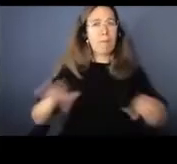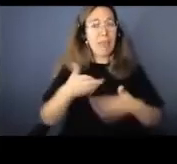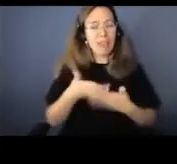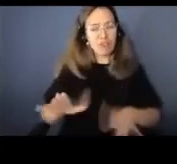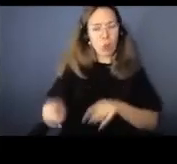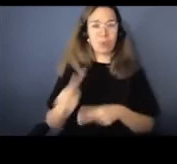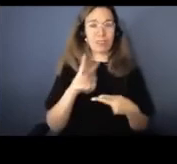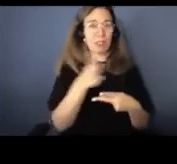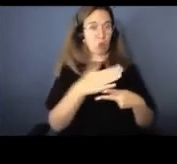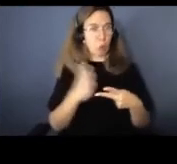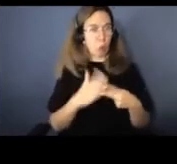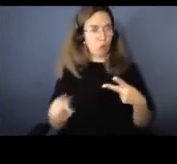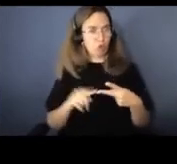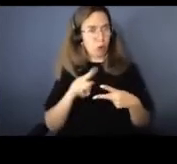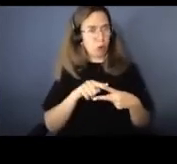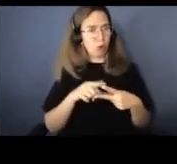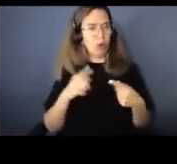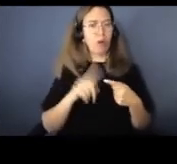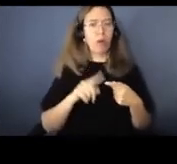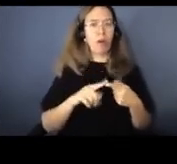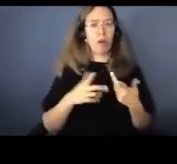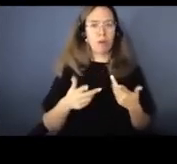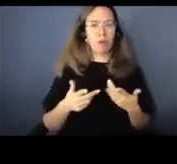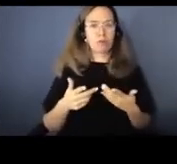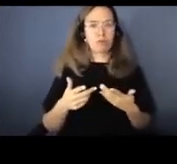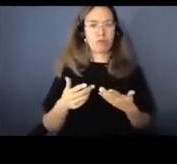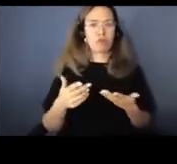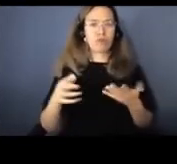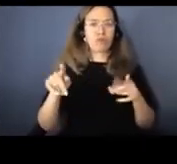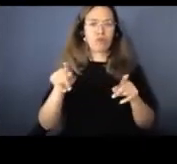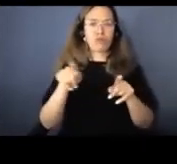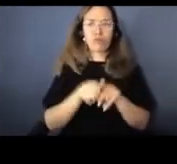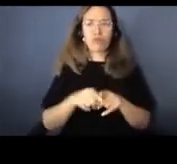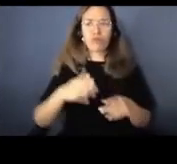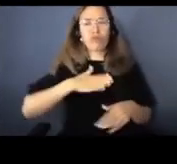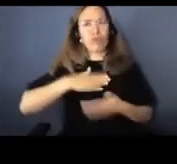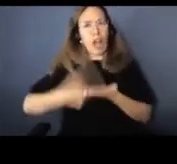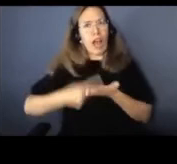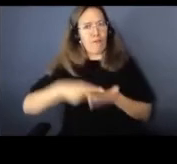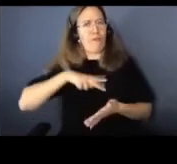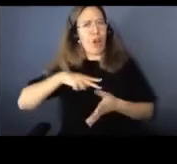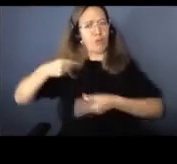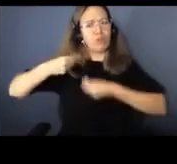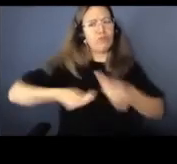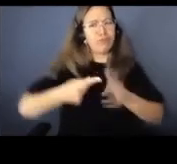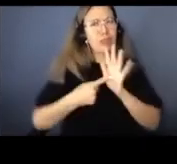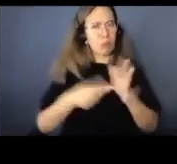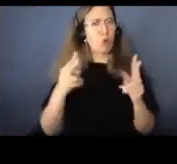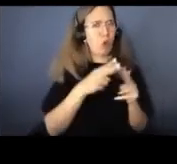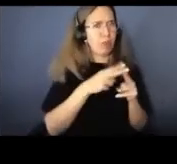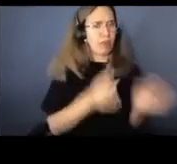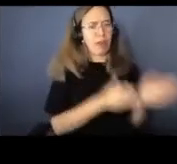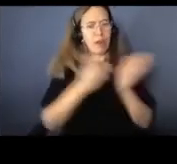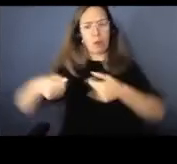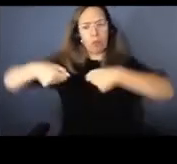deux éléments, c'est-à-dire le régime de la propriété, qu'on connaît assez bien généralement, et le régime des